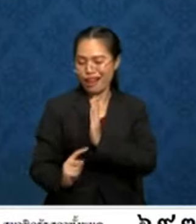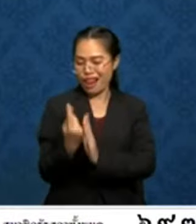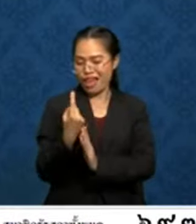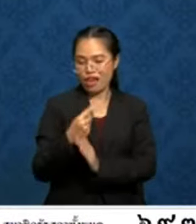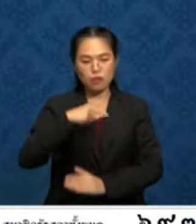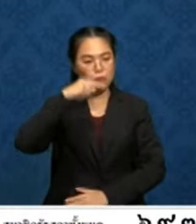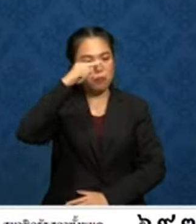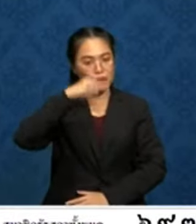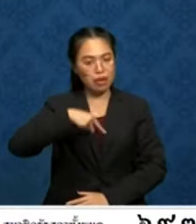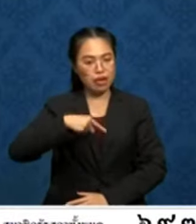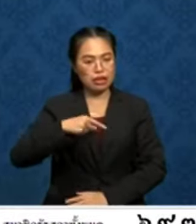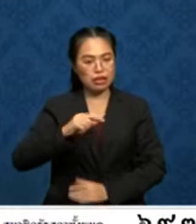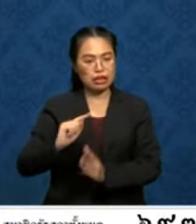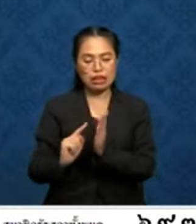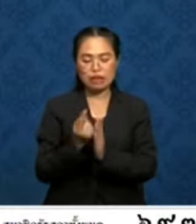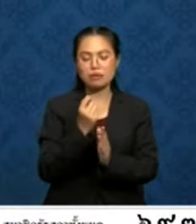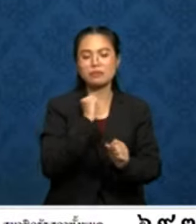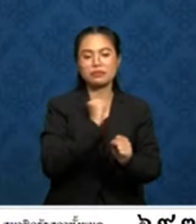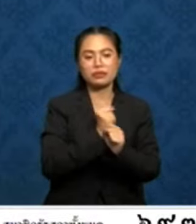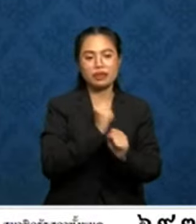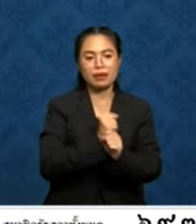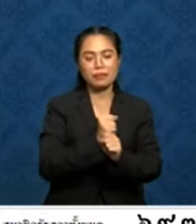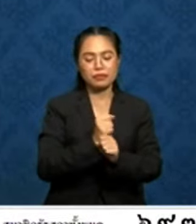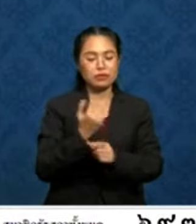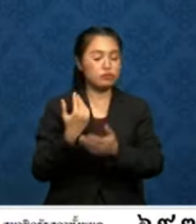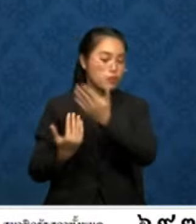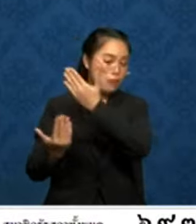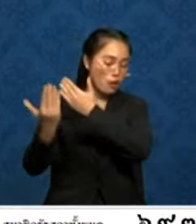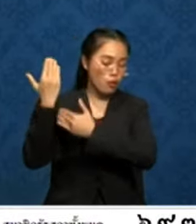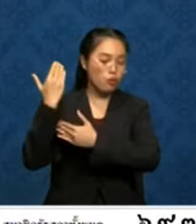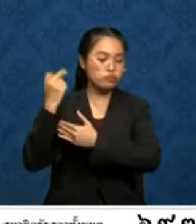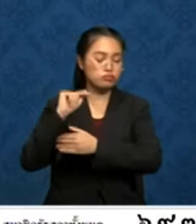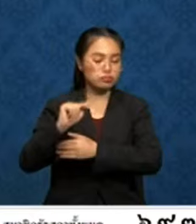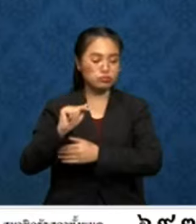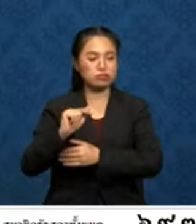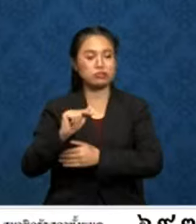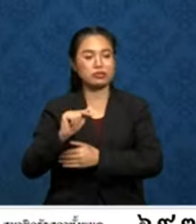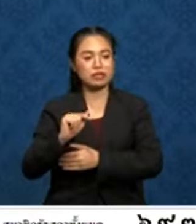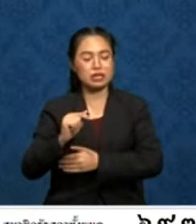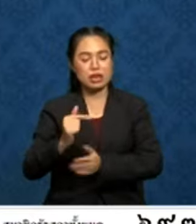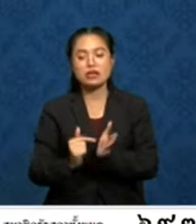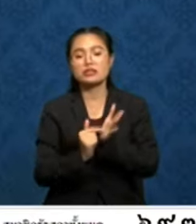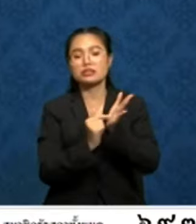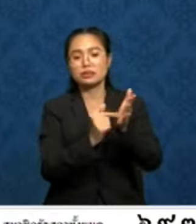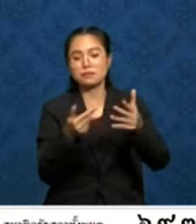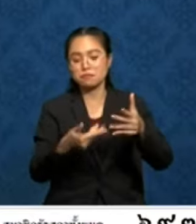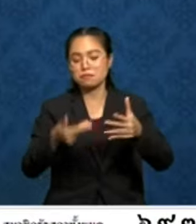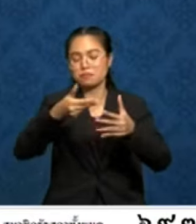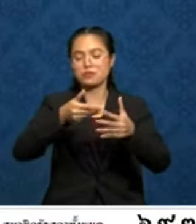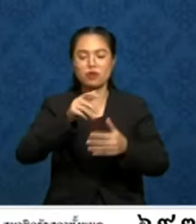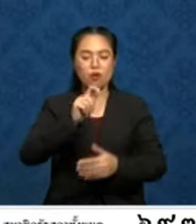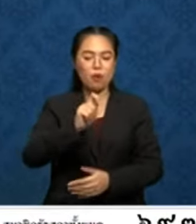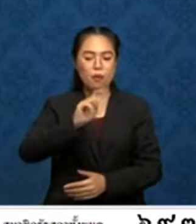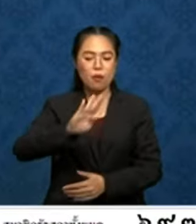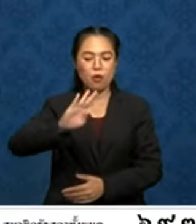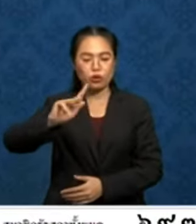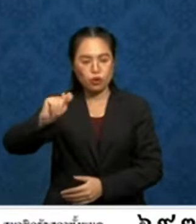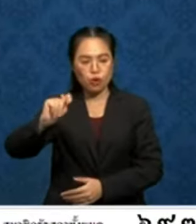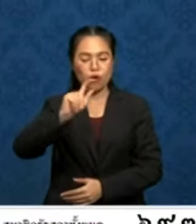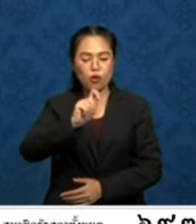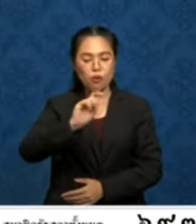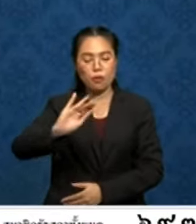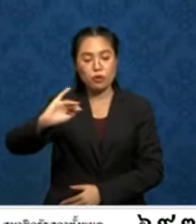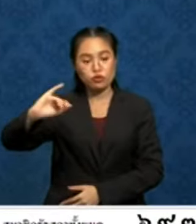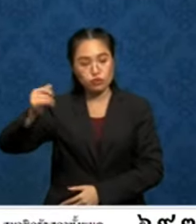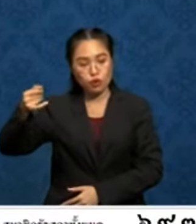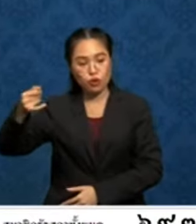เรื่องกระจายอำนาจสมัยท่านชวนหลีกภัยเป็นนายนต์เรานำเสนอยกฐานะองค์กรปกครองส่วนท้องถิ่นทั้งหมดนะครับทั้งสภา